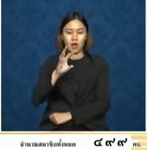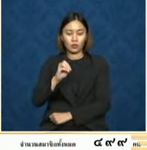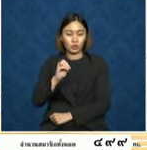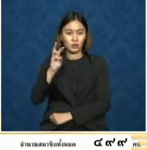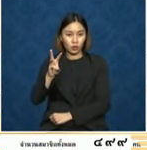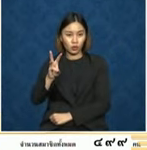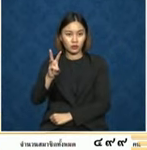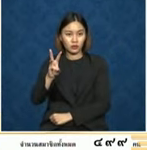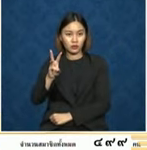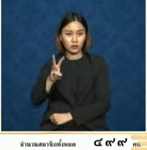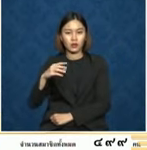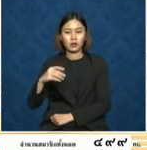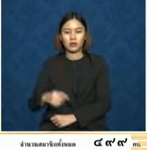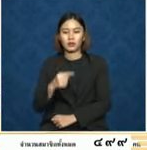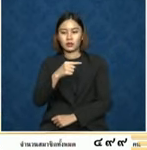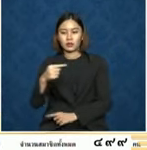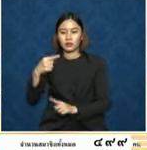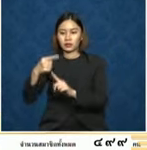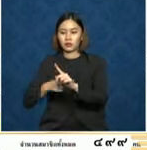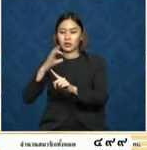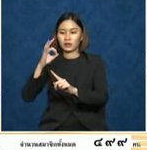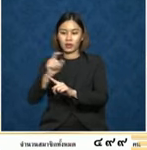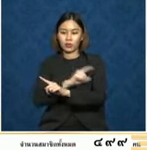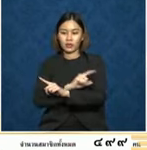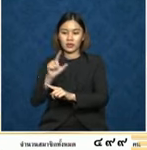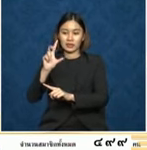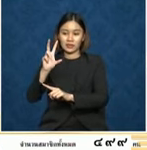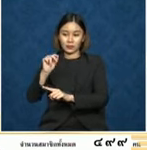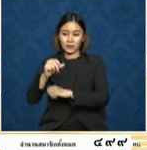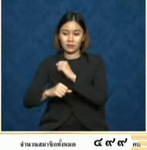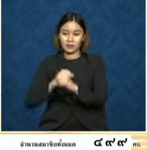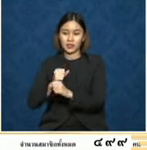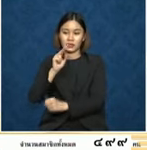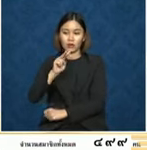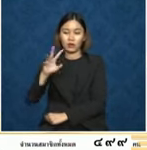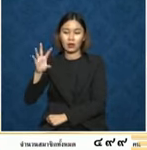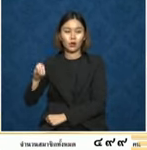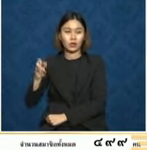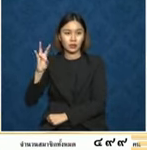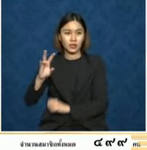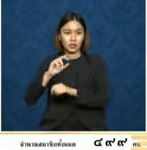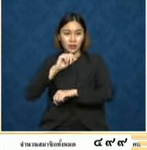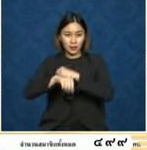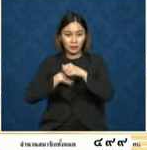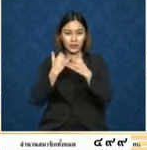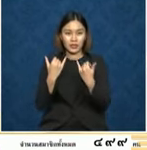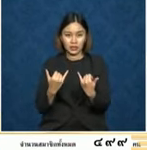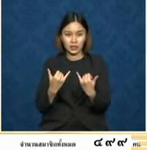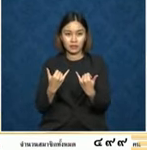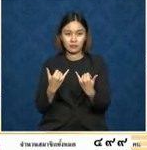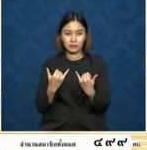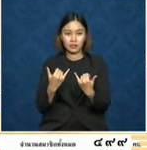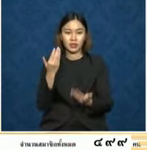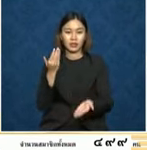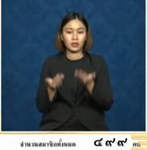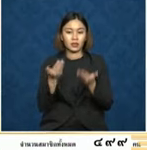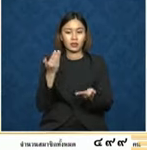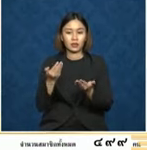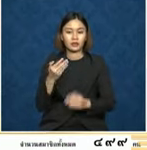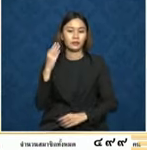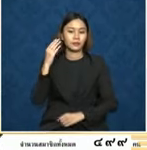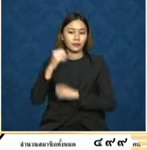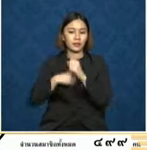2566จนถึง30กันยายน67ในปีนี้นะครับหรือปีหน้า1ตุ